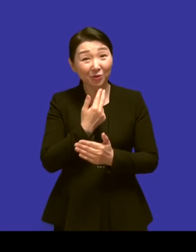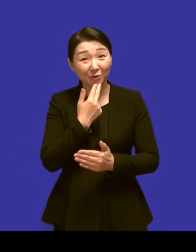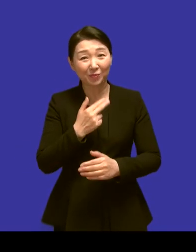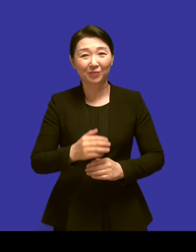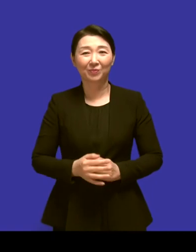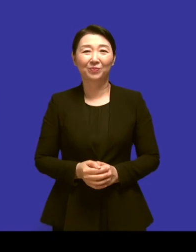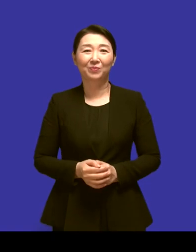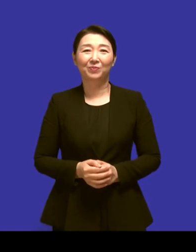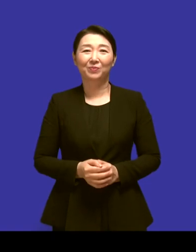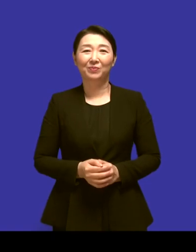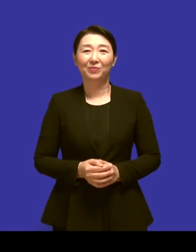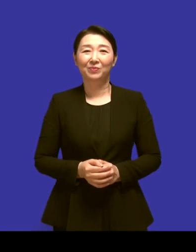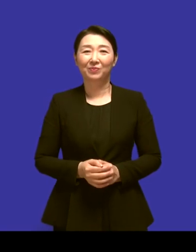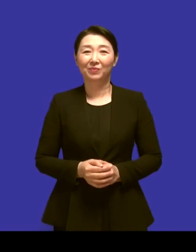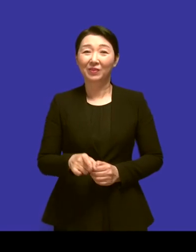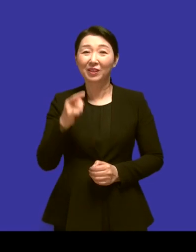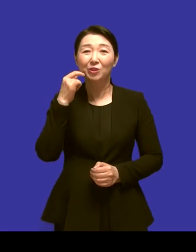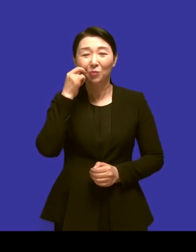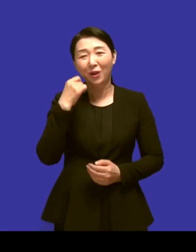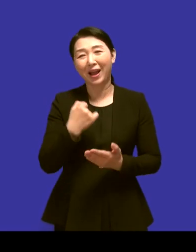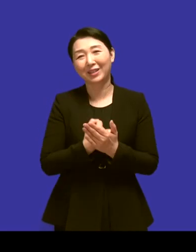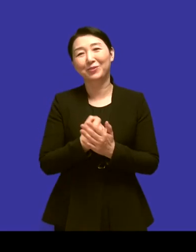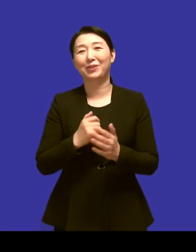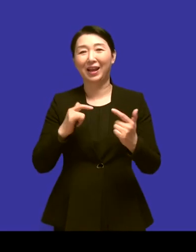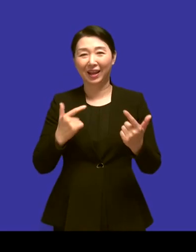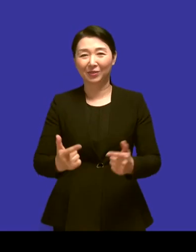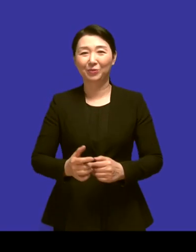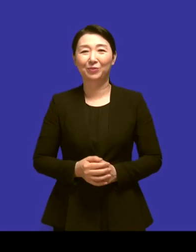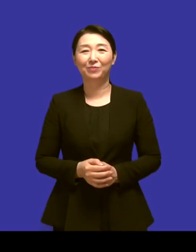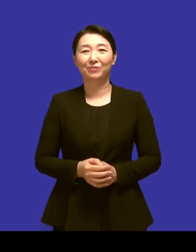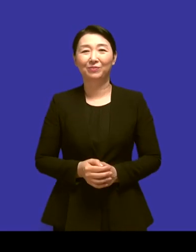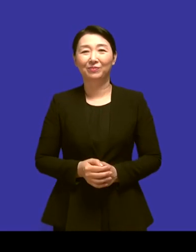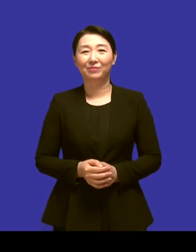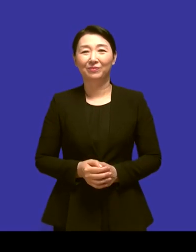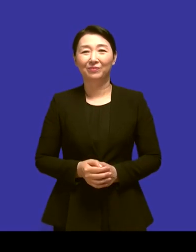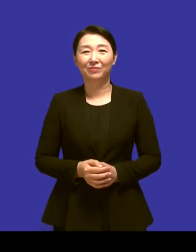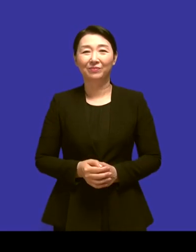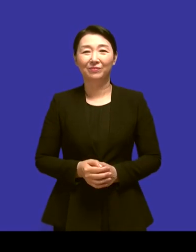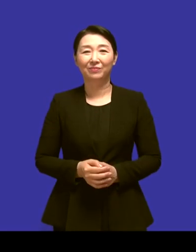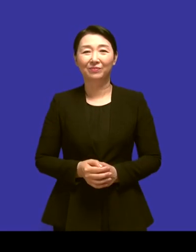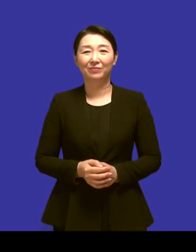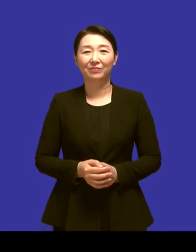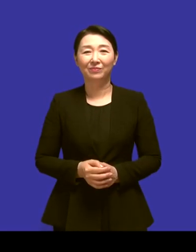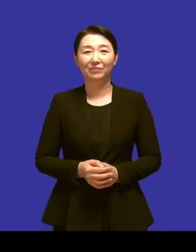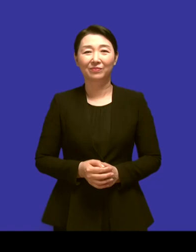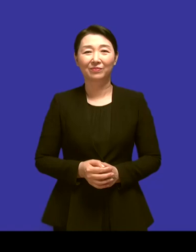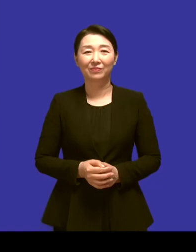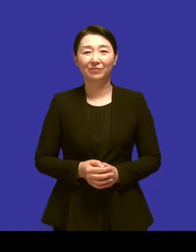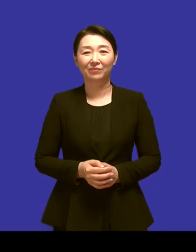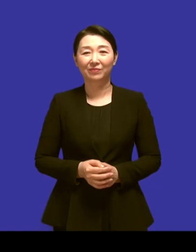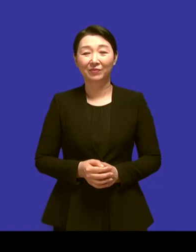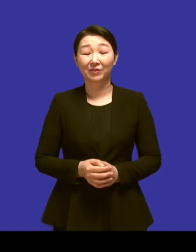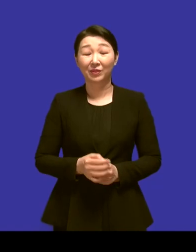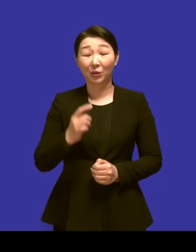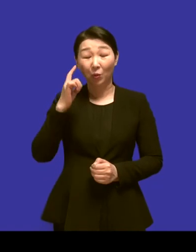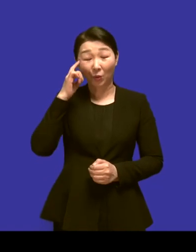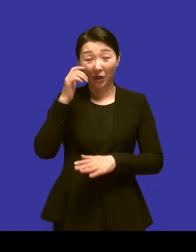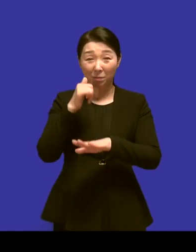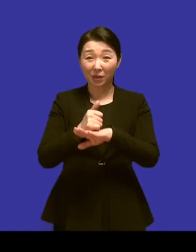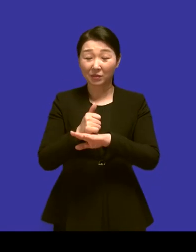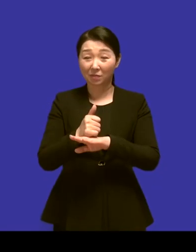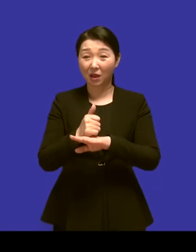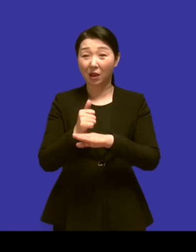일단 우승 못해서 아쉽다기보다는 네. 뭔가 그 제가 딱 최종 8인 안에 들어서